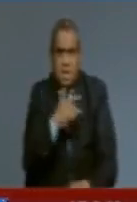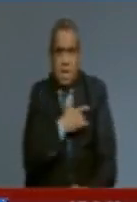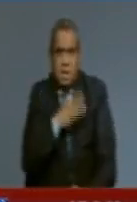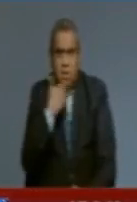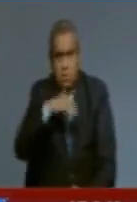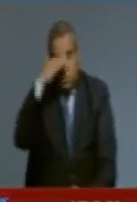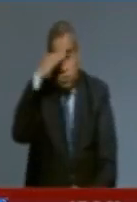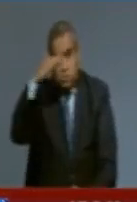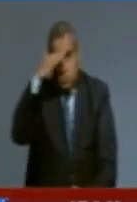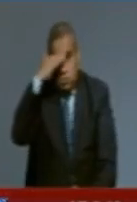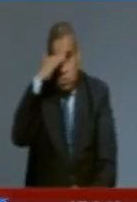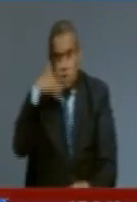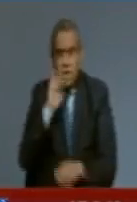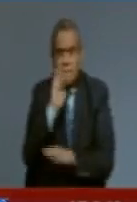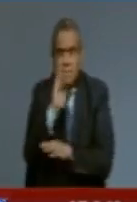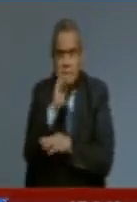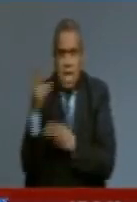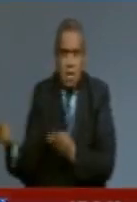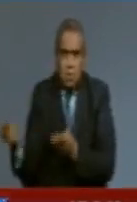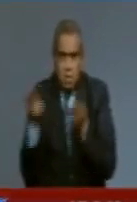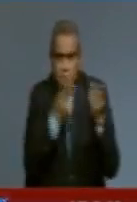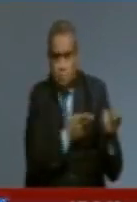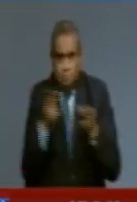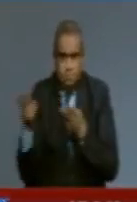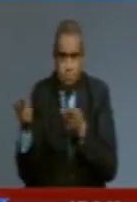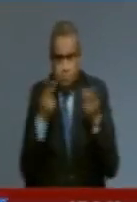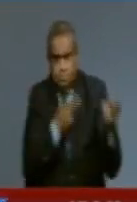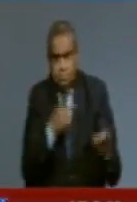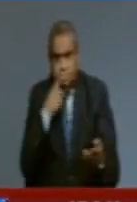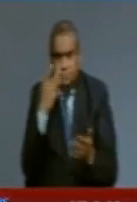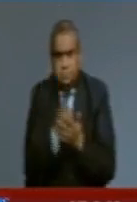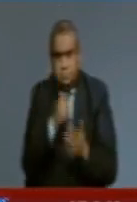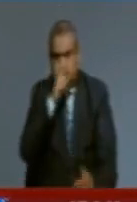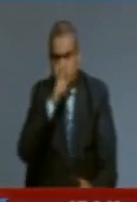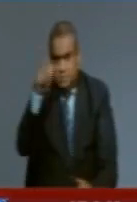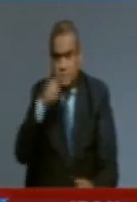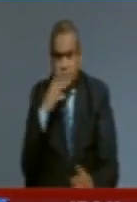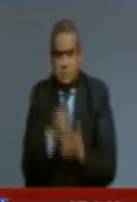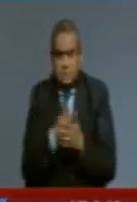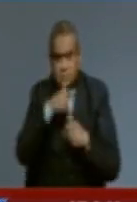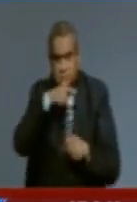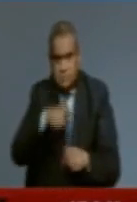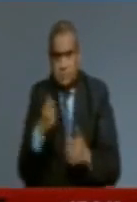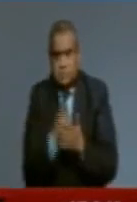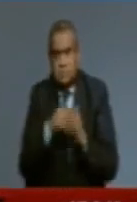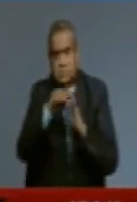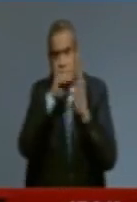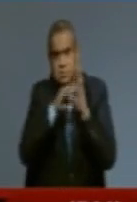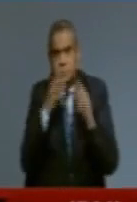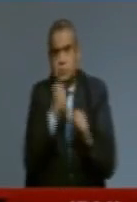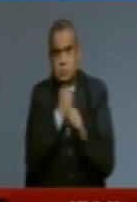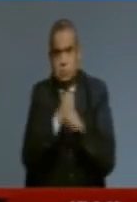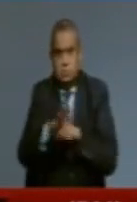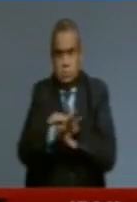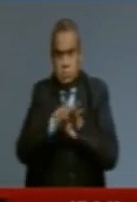على الدعوة الموجهة إلي لأتحدث في هذا اللقاء الواسع التمثيل الخاص